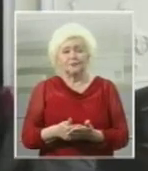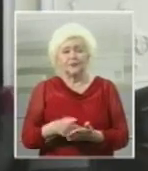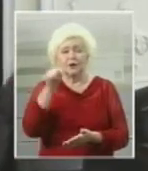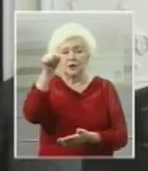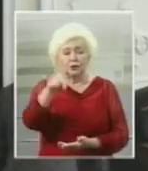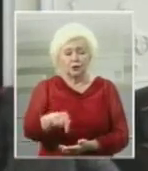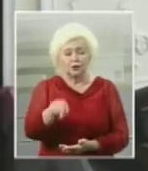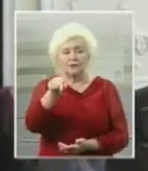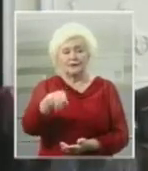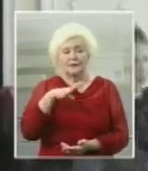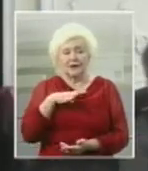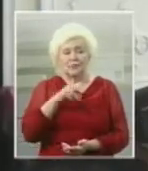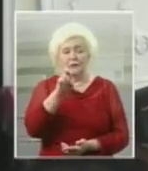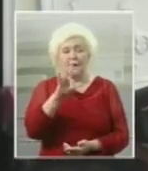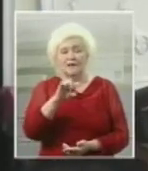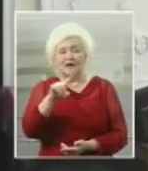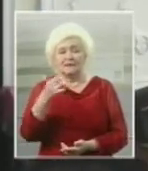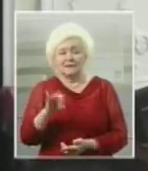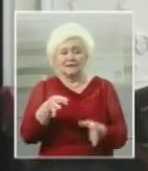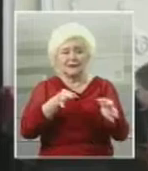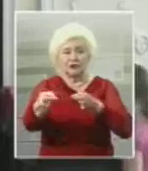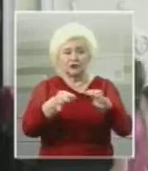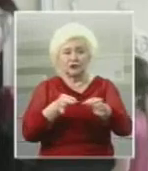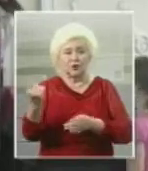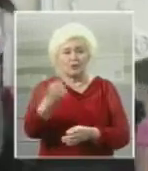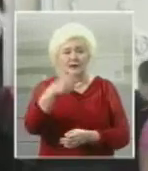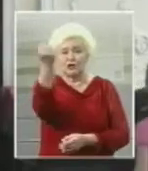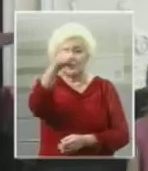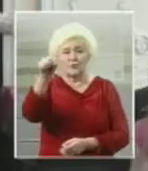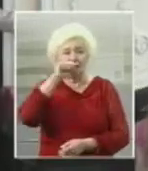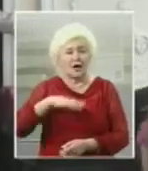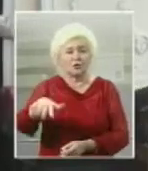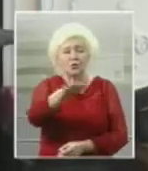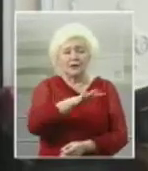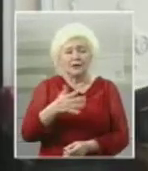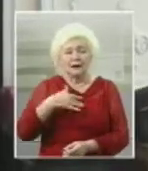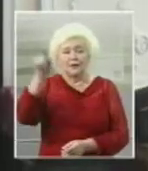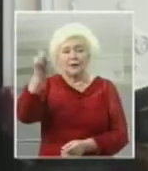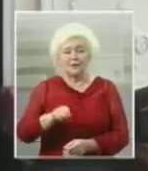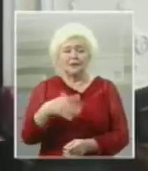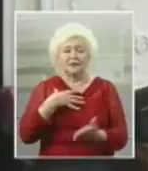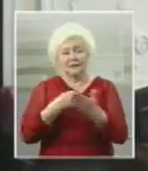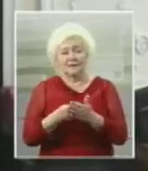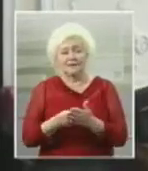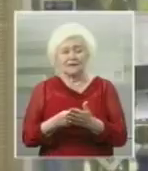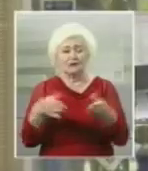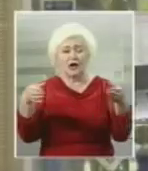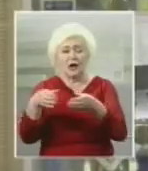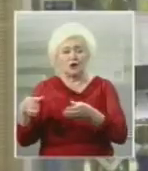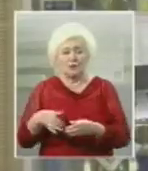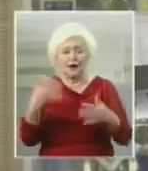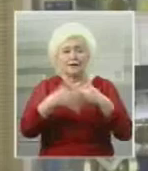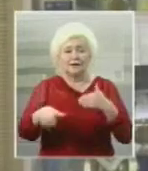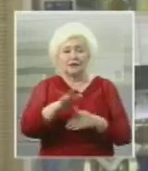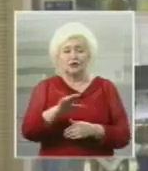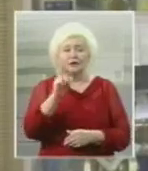тут це була бразильська чемпіонат України з бразильських шашок, перший чемпіонат України. І приїхав з тренером, зі своїм командою. Херсонка